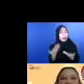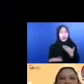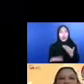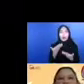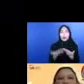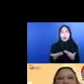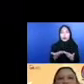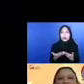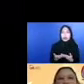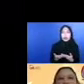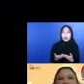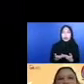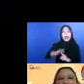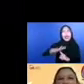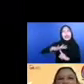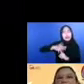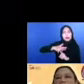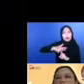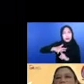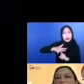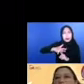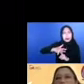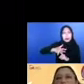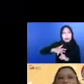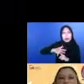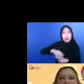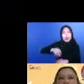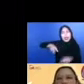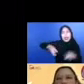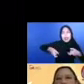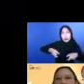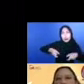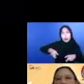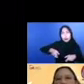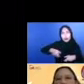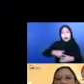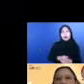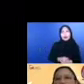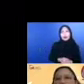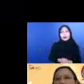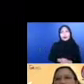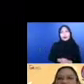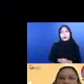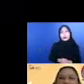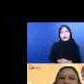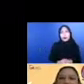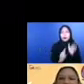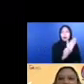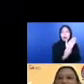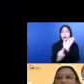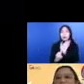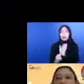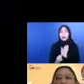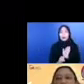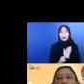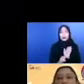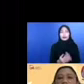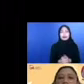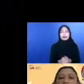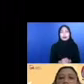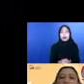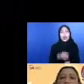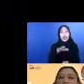lah, di iklan, di radio, kemudian juga pameran-pameran dia dengar. Atau